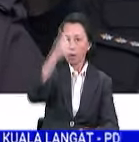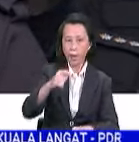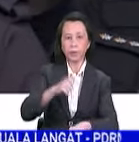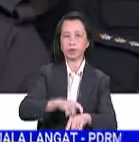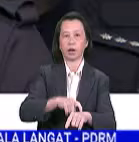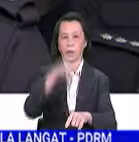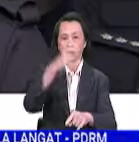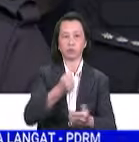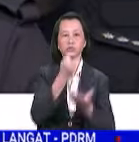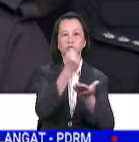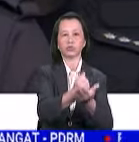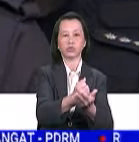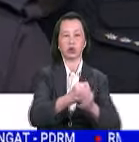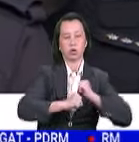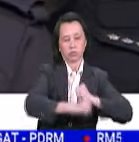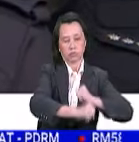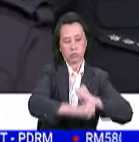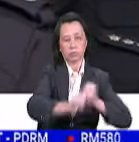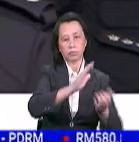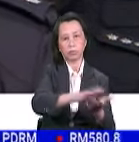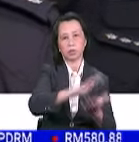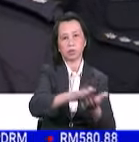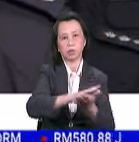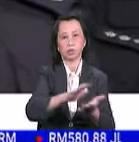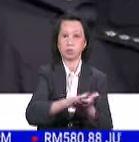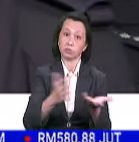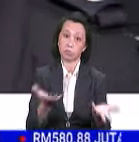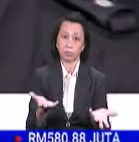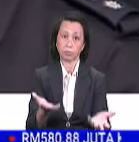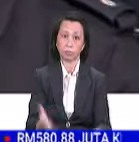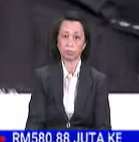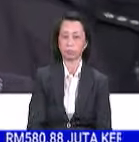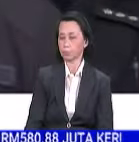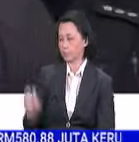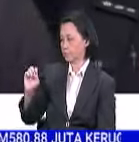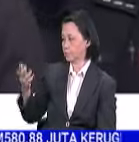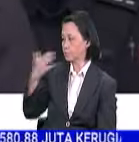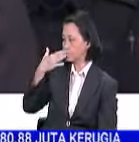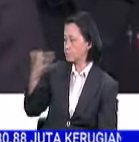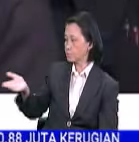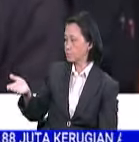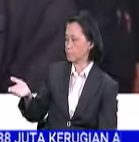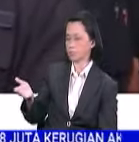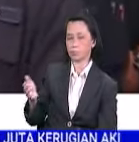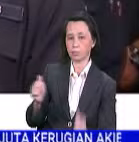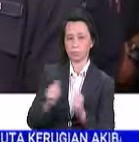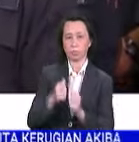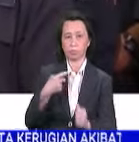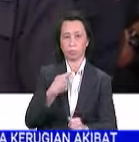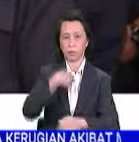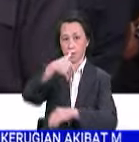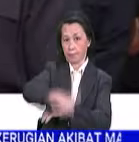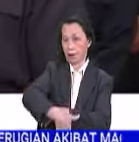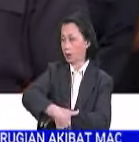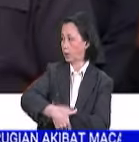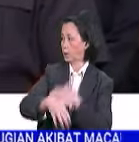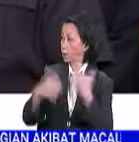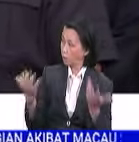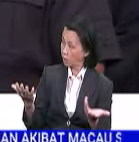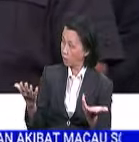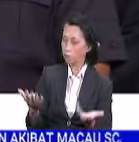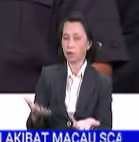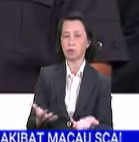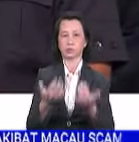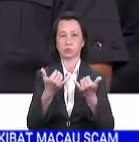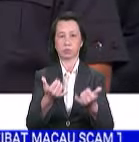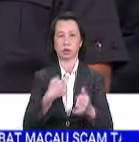dengan tujuan untuk pembersihan ini. Untuk makluman semua. Baik, terima kasih tuan kerana sudi bersama kami pada malam ini, dan saya kira setakat itu saja